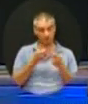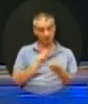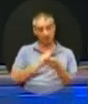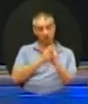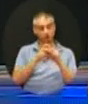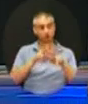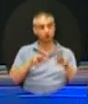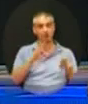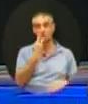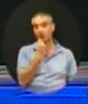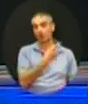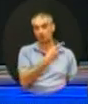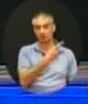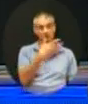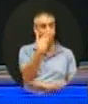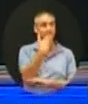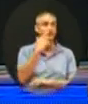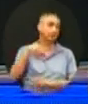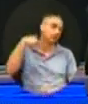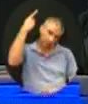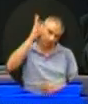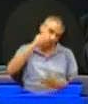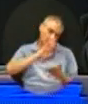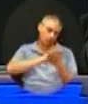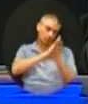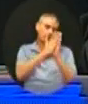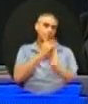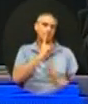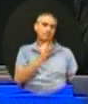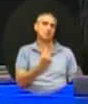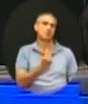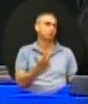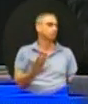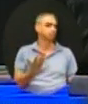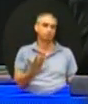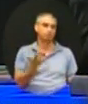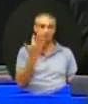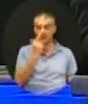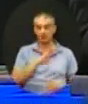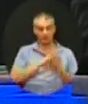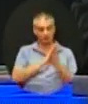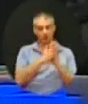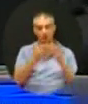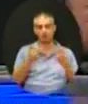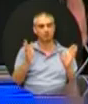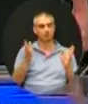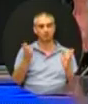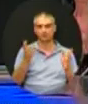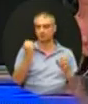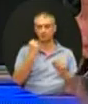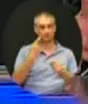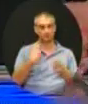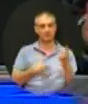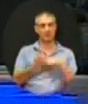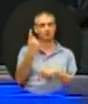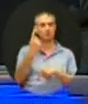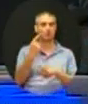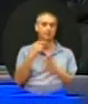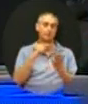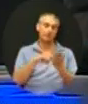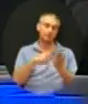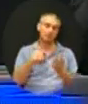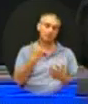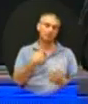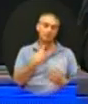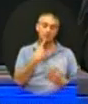סטטוס קוו לטיבו במדינת ישראל של מחר הוא יכול להפוך למיעוט ואז ברגע שהכל יהיה פרוץ זה יפעל בדיוק לכיוון הנגדי לכן אני